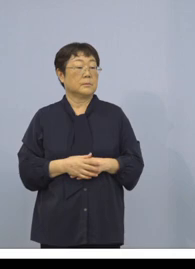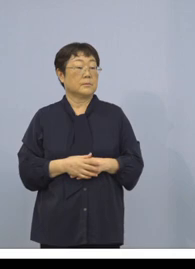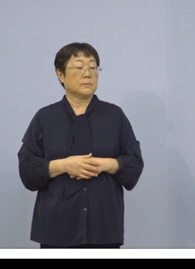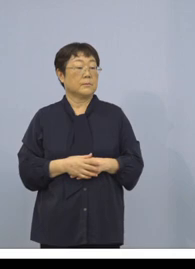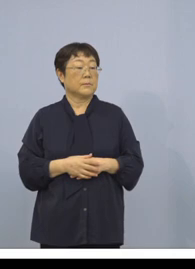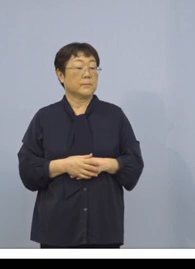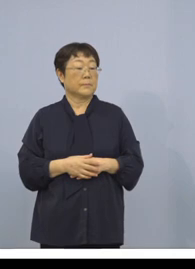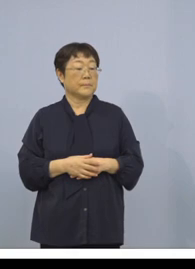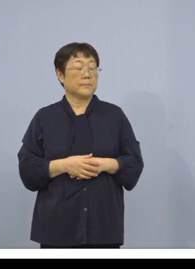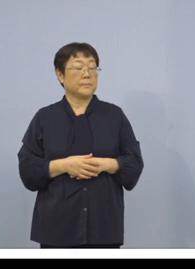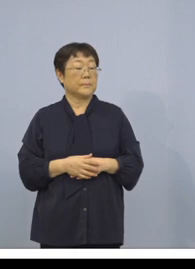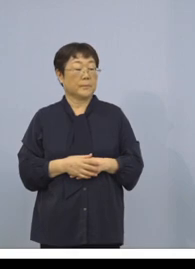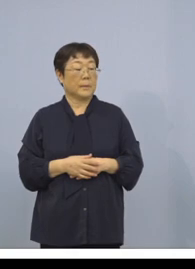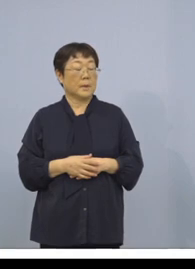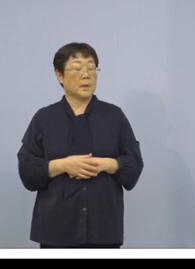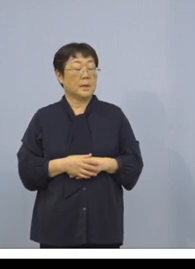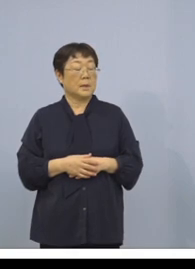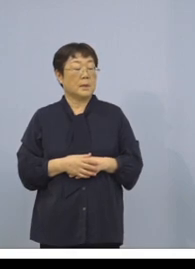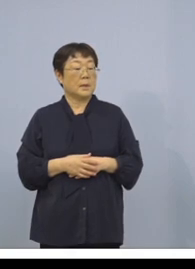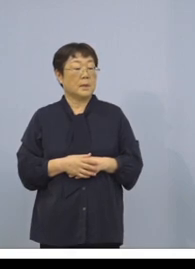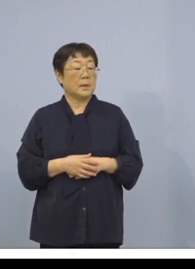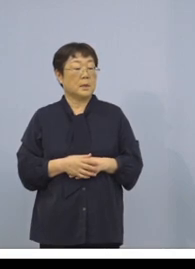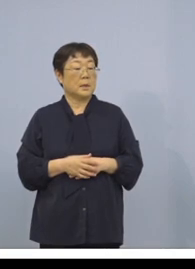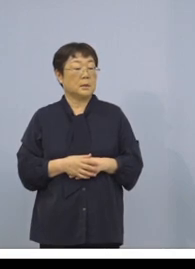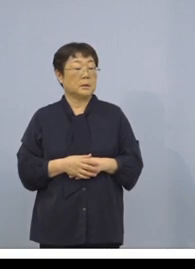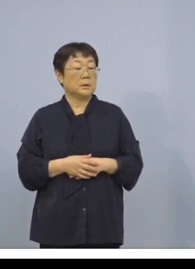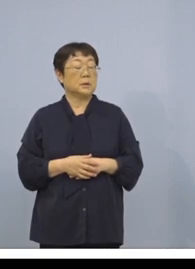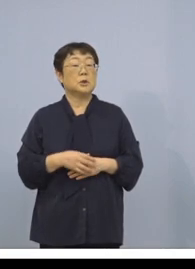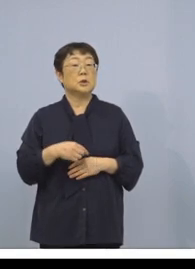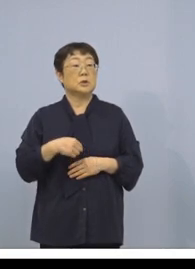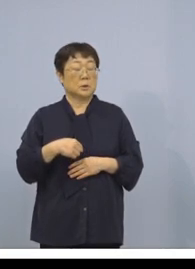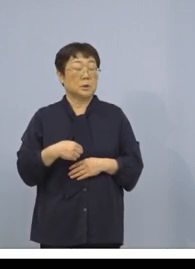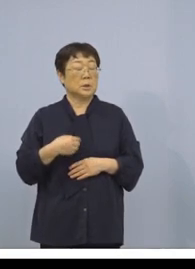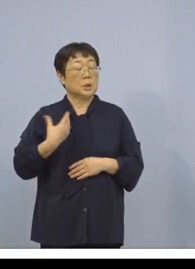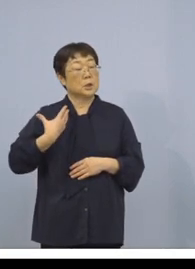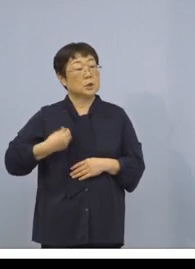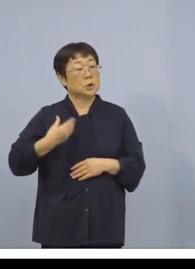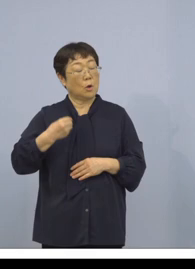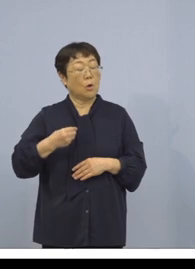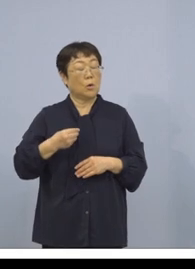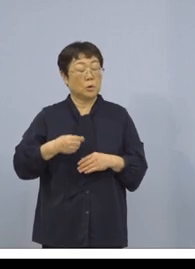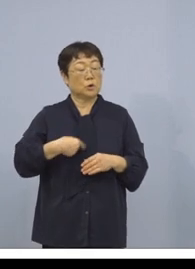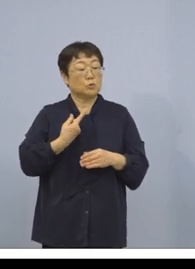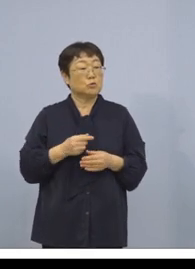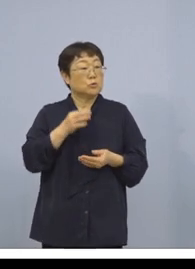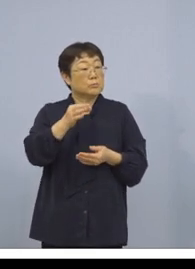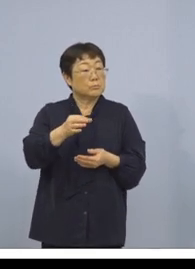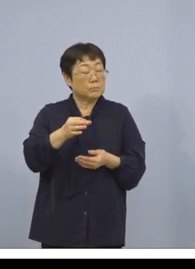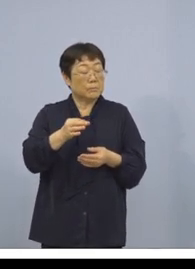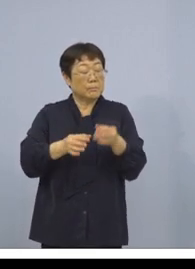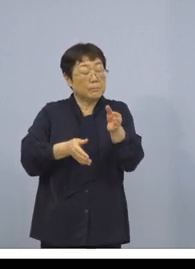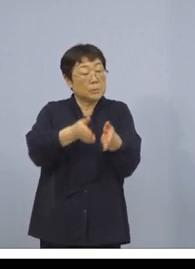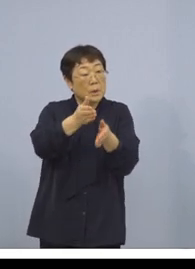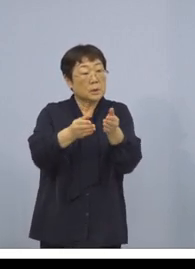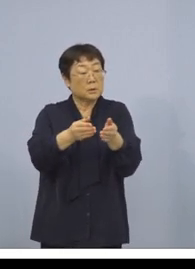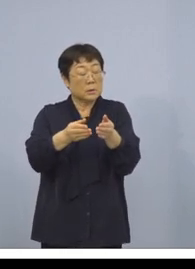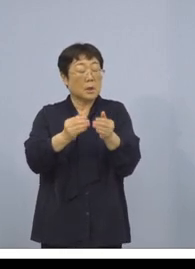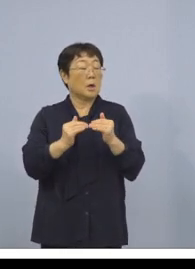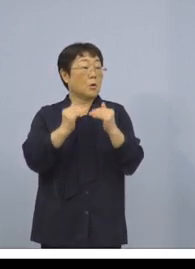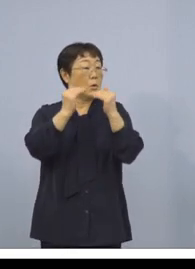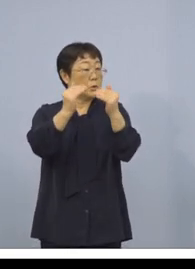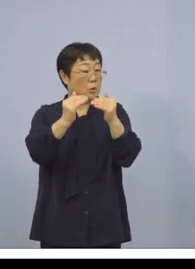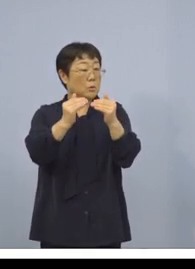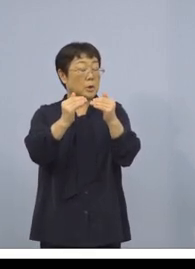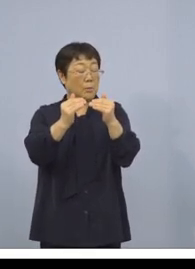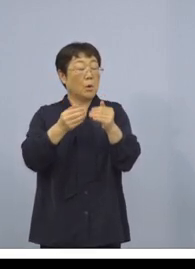っております。そういう意味で、自給率、いわゆる飼料の自給率の向上等ですね、そういったものに導入